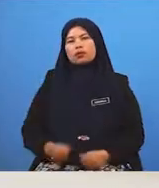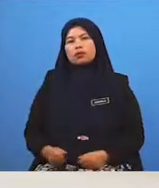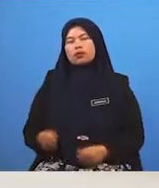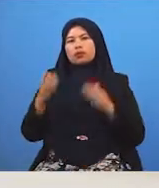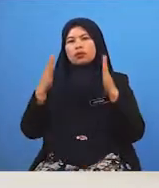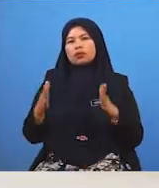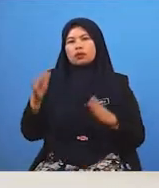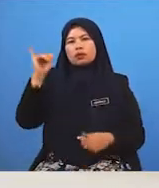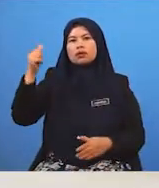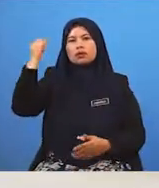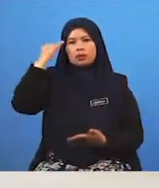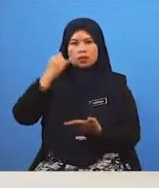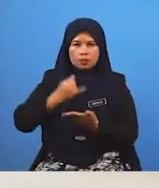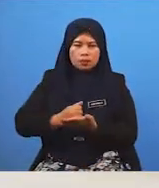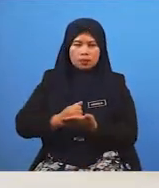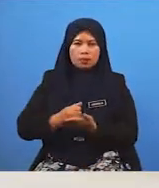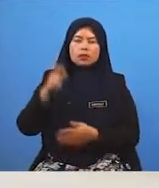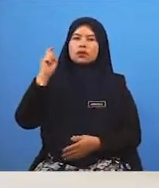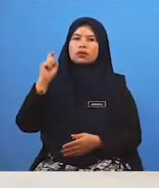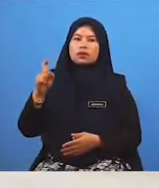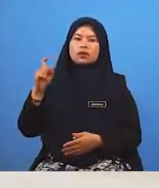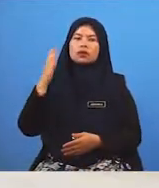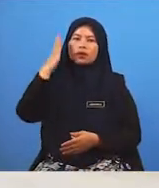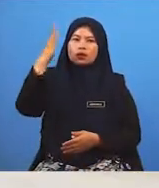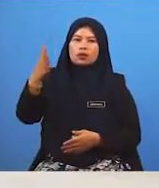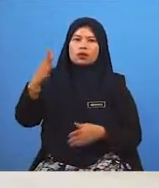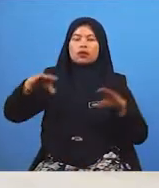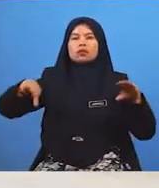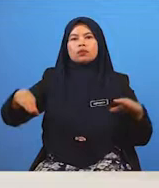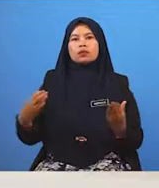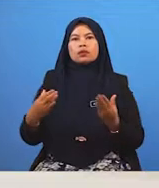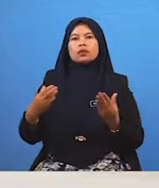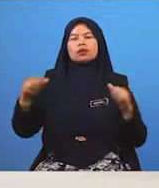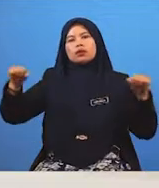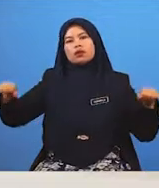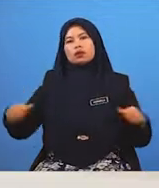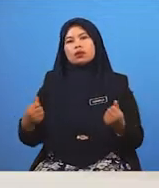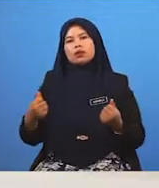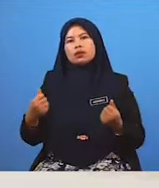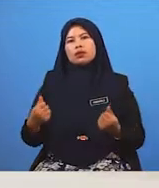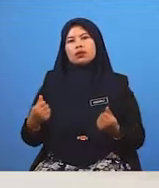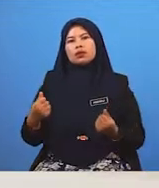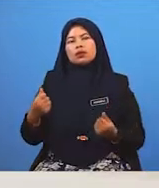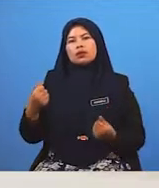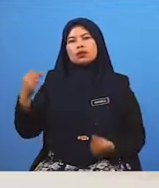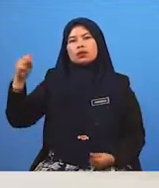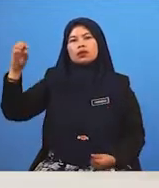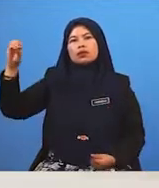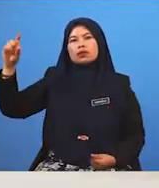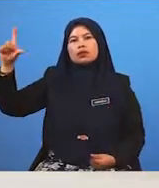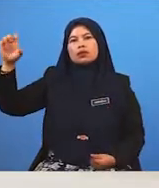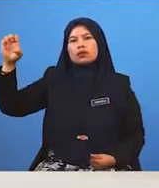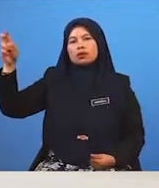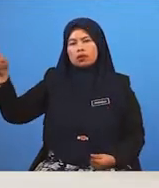Orang-orang yang beriman pasti akan beramal dengan amalan soleh. Allah sering mengingatkan bahawa amalan yang